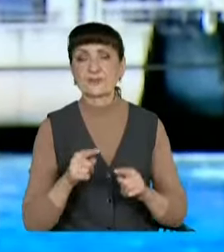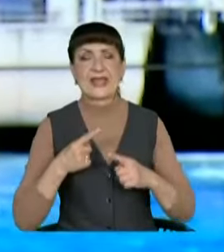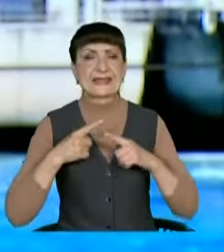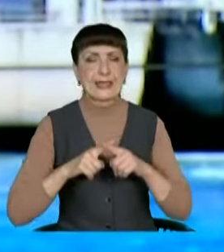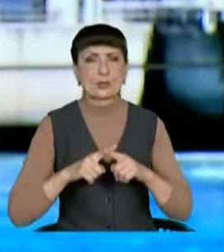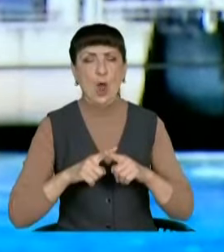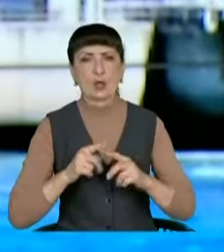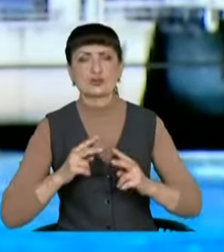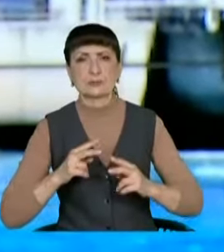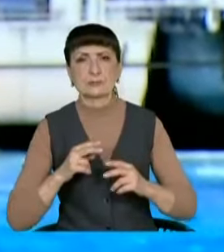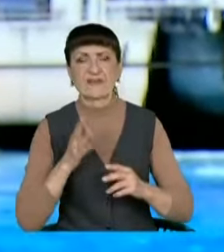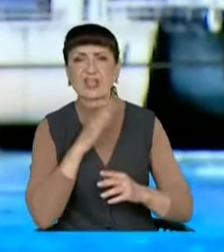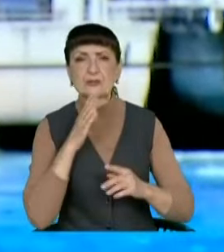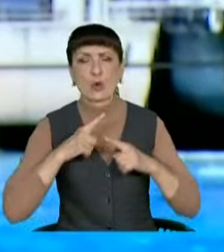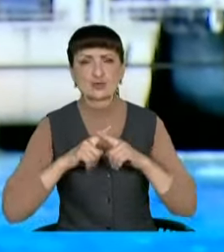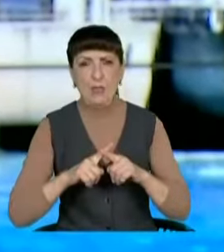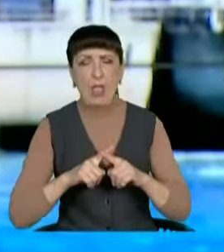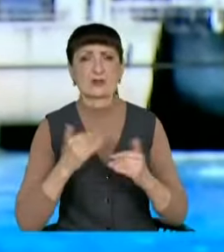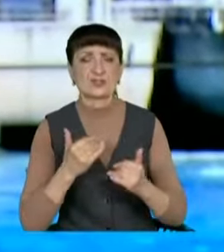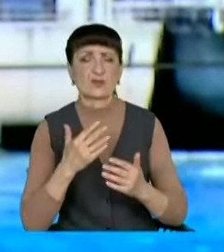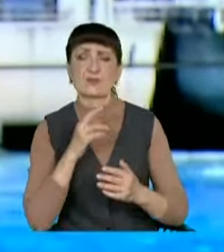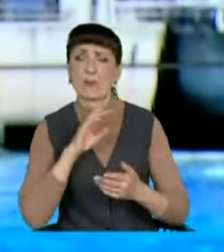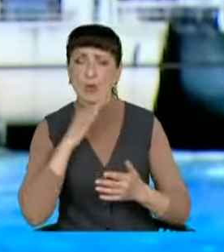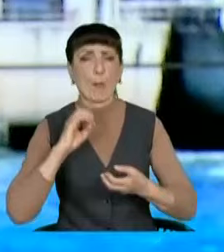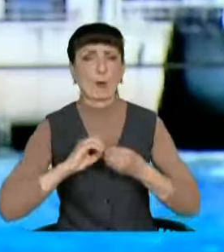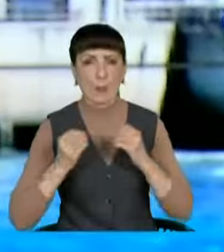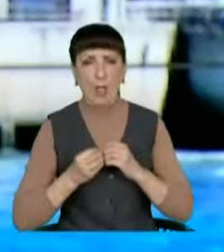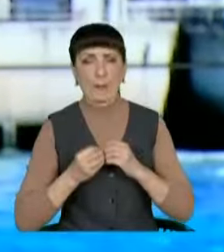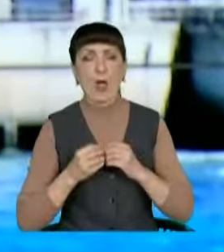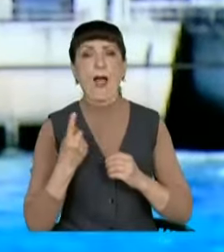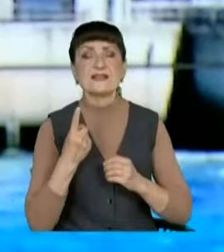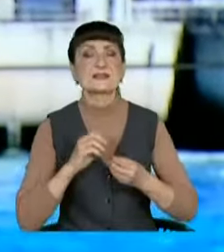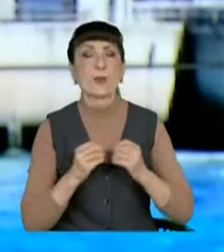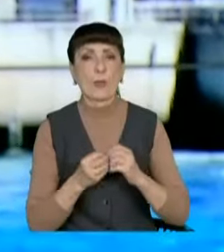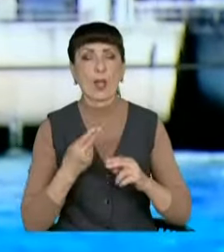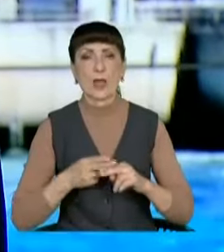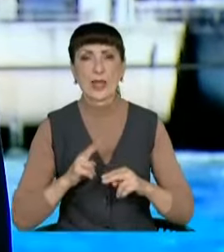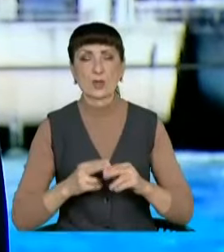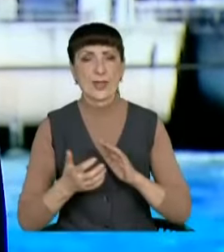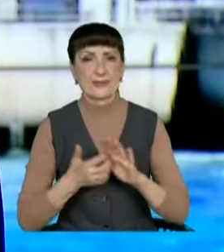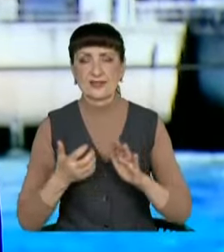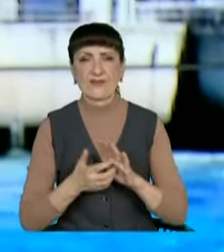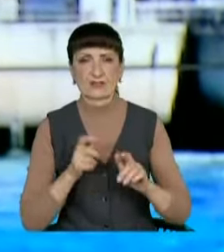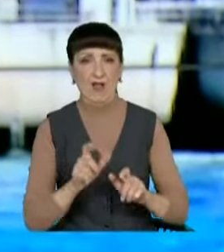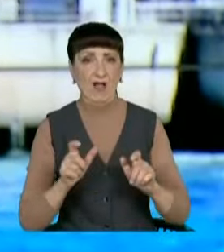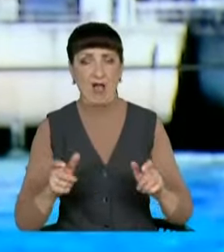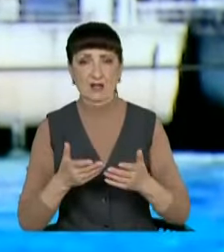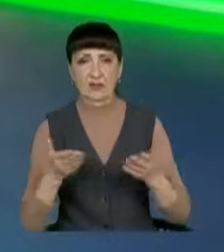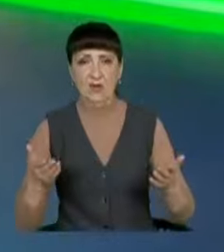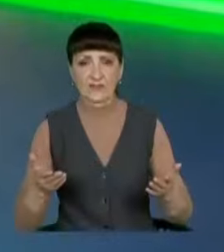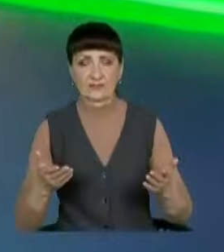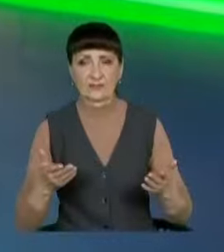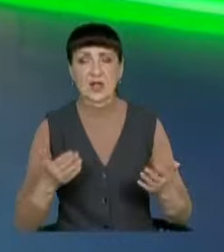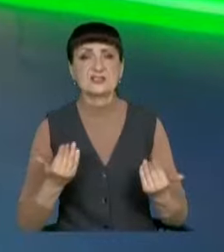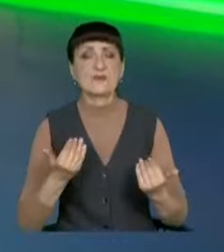Гидроинженерная отрасль на сегодня действительно сталкивается с серьезными вызовами, один из которых, один из вызовов – это нехватка кадров. Вот с этой проблемой как